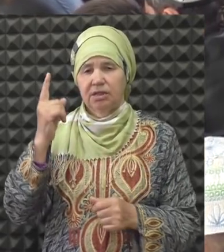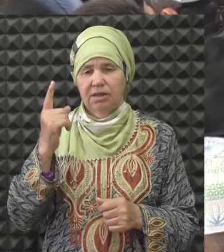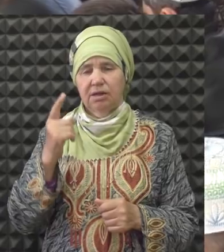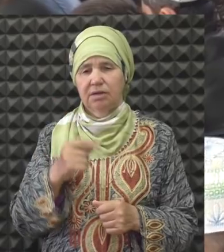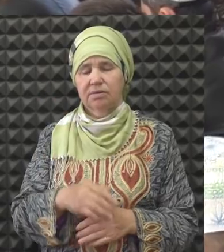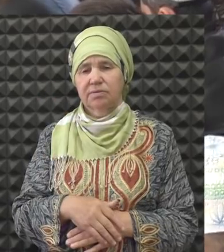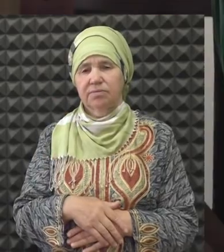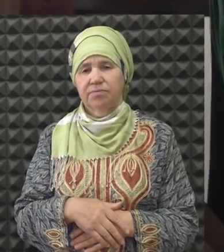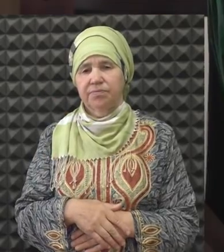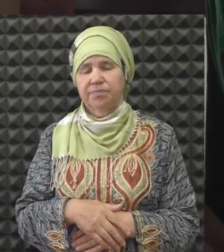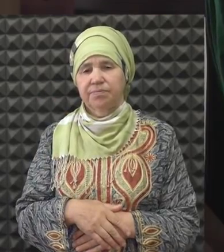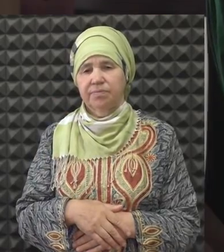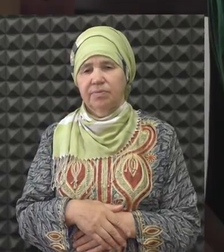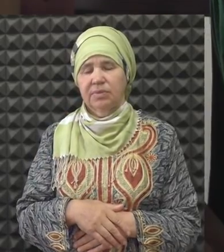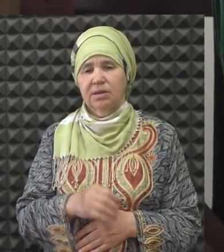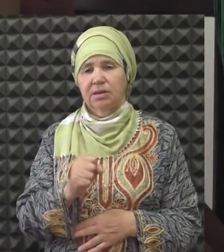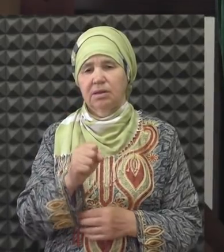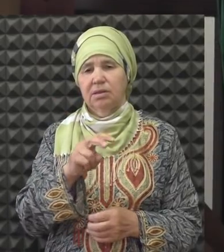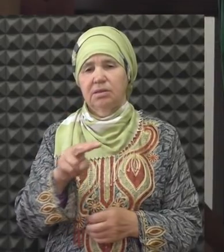восхваления Аллаха.